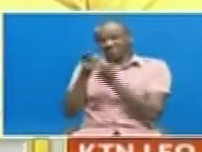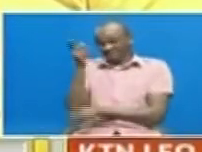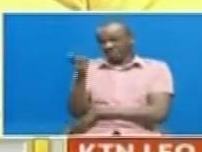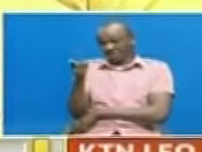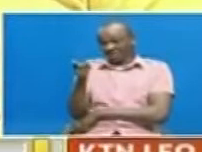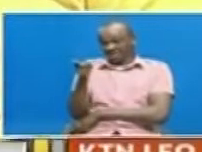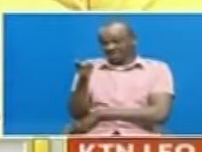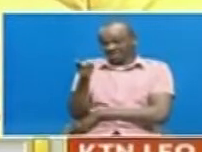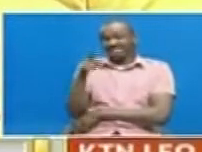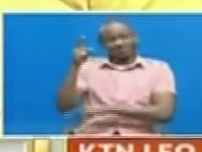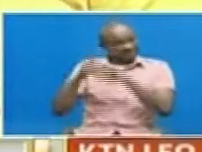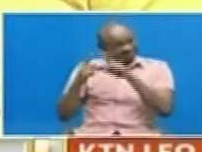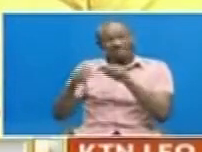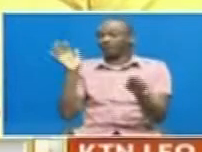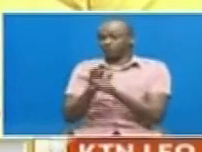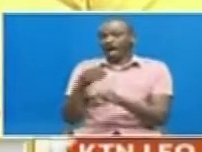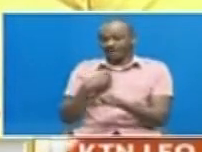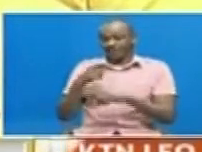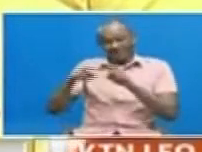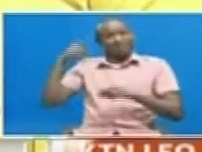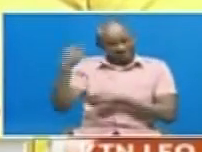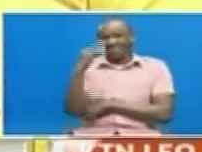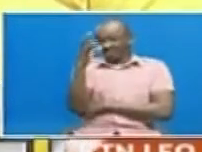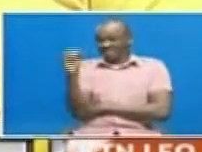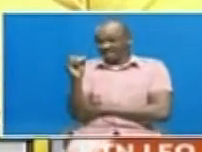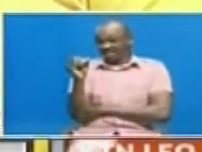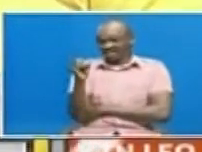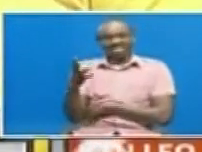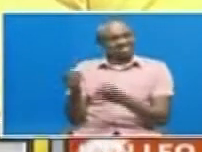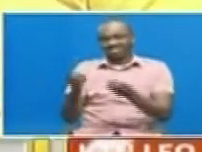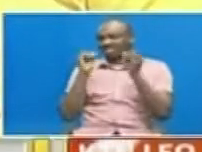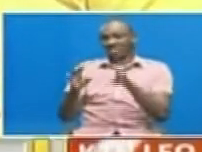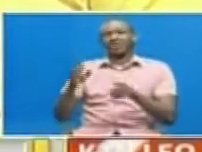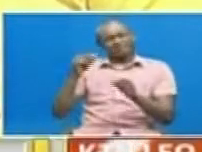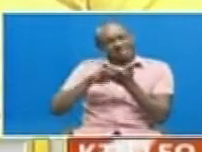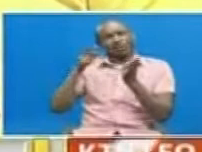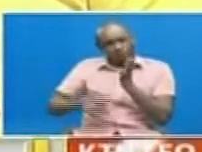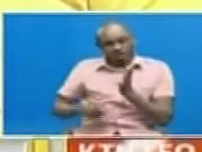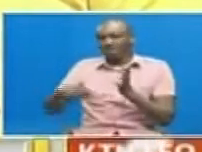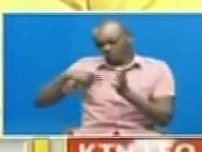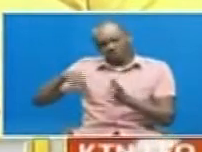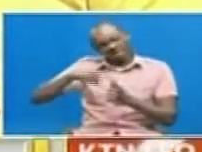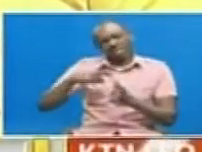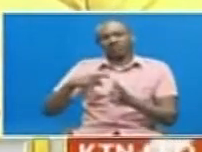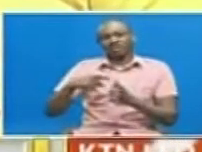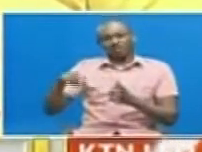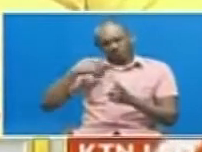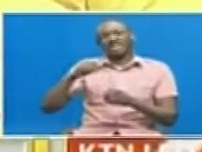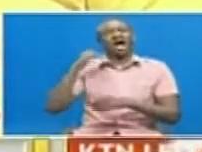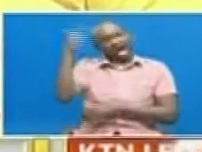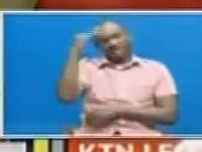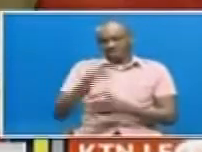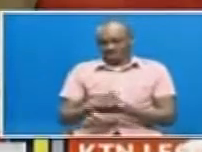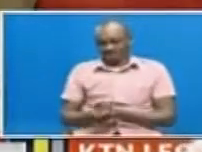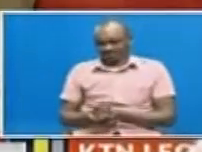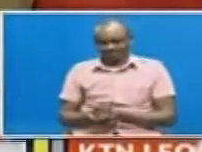na experience ya kutosha. Mm-hmm. Kwa hivyo kuwapiga 3-0, mm-hmm, iko na inamaanisha kitu, inamaanisha kweli tuko juu.